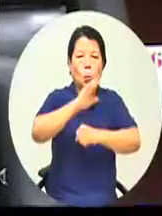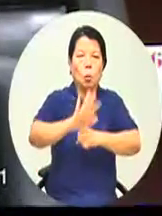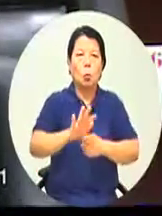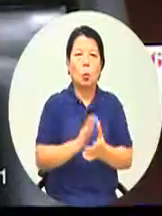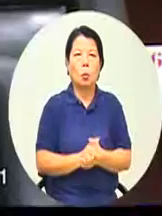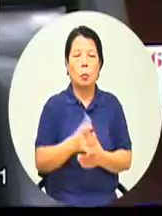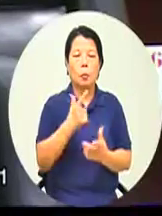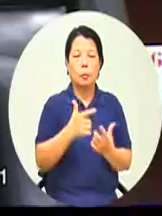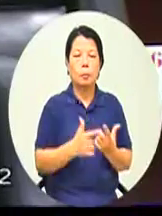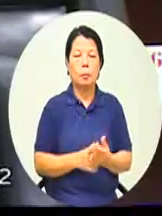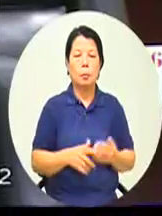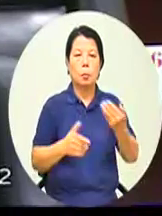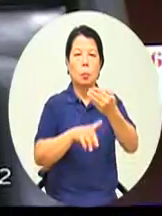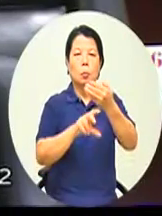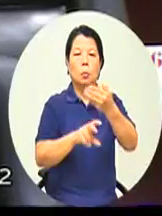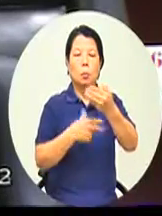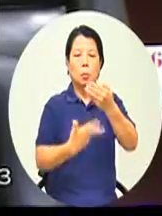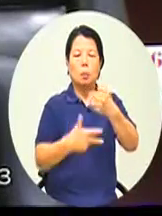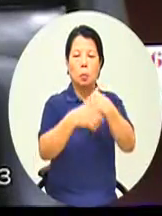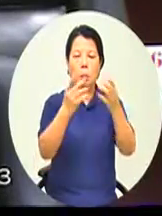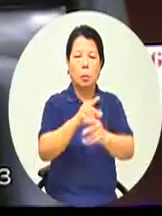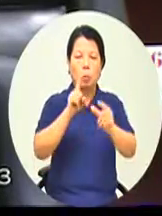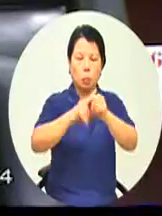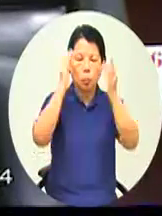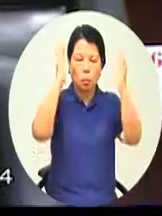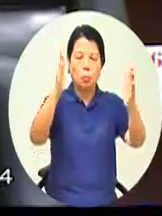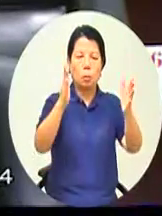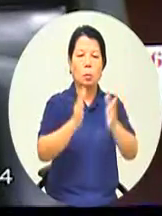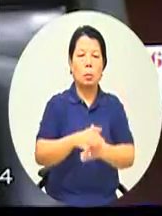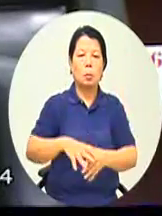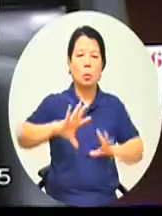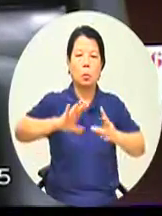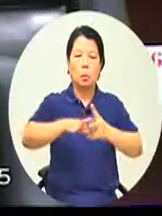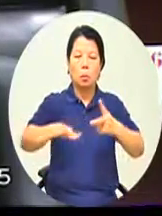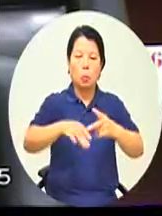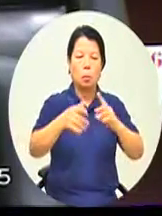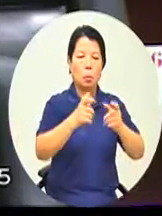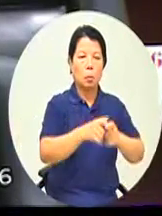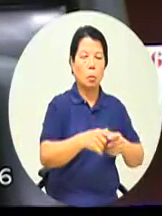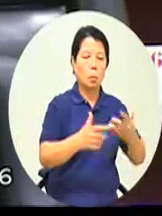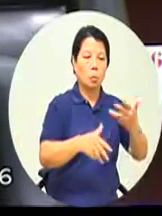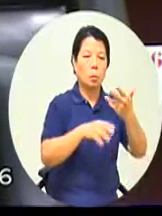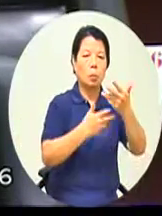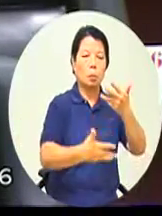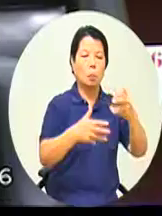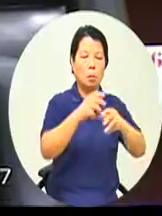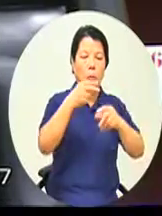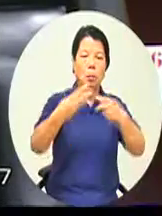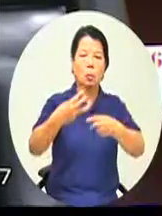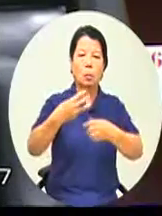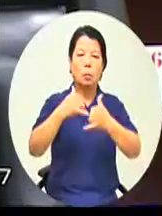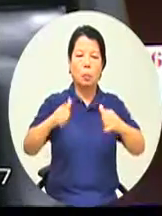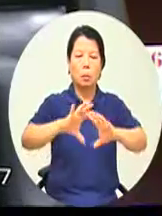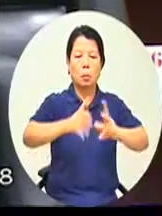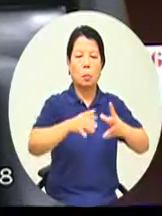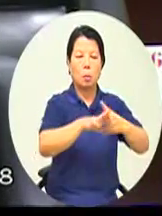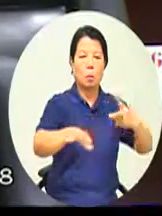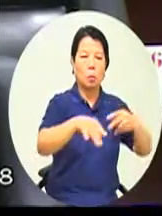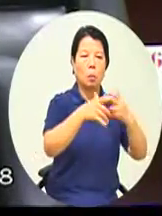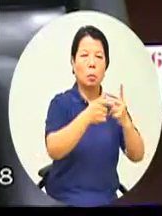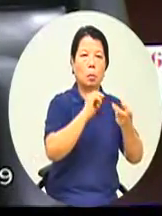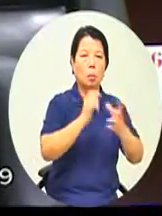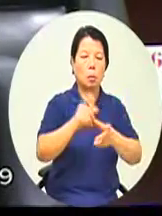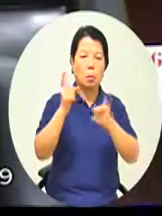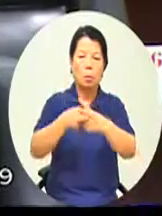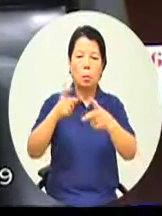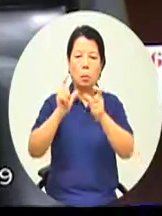九月七号在凤山中正国小，九月八号在高雄的我们三民国小，九月二十三号在小港